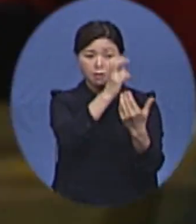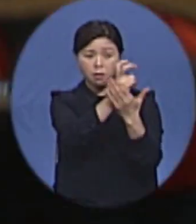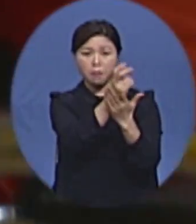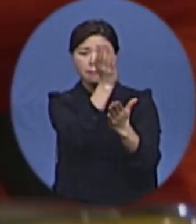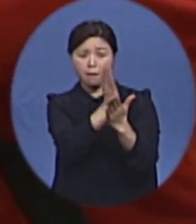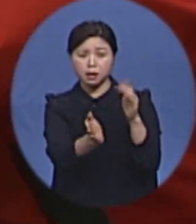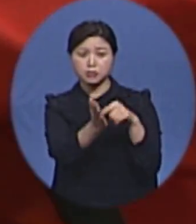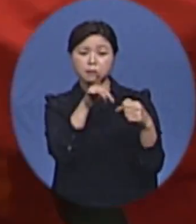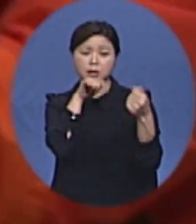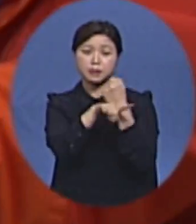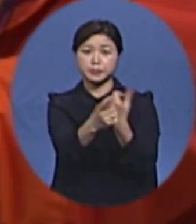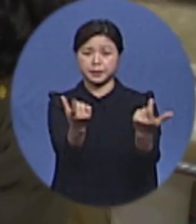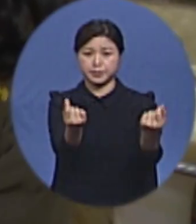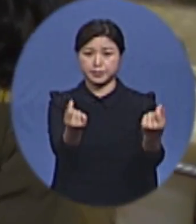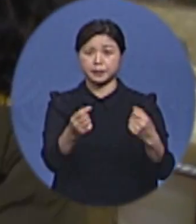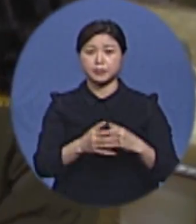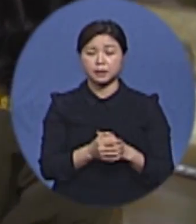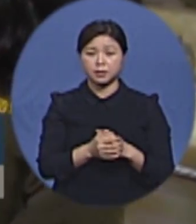않음을 의미합니다.